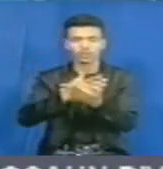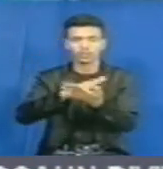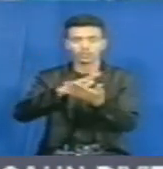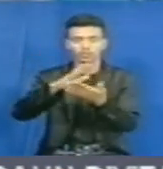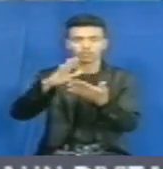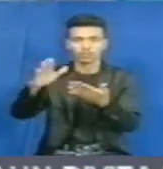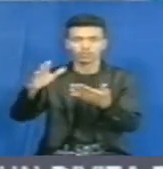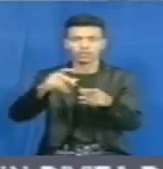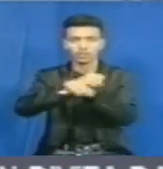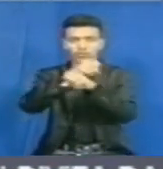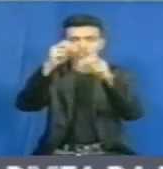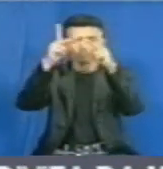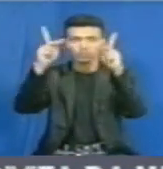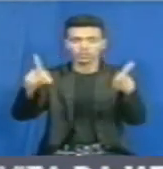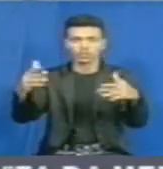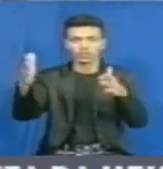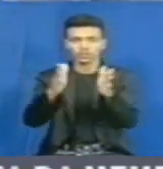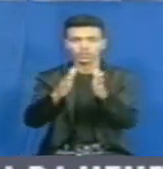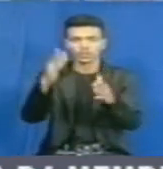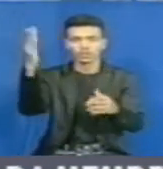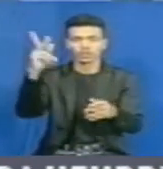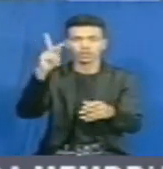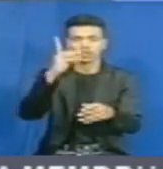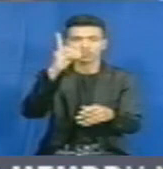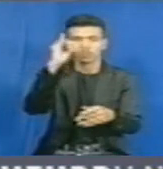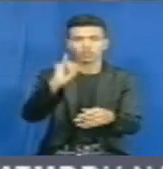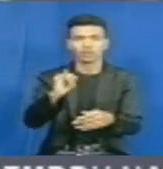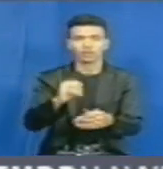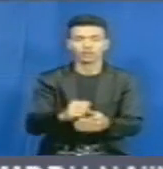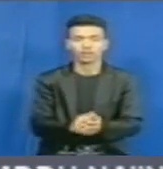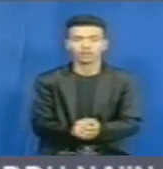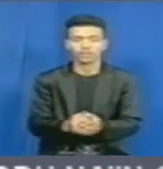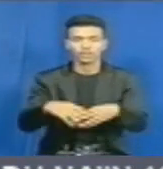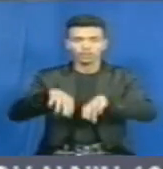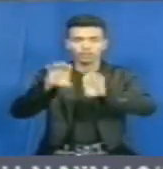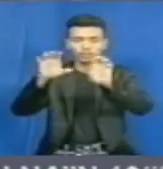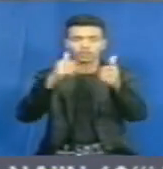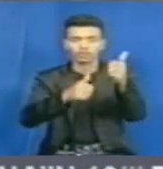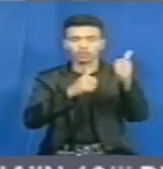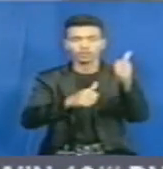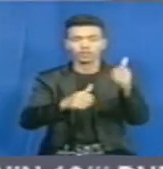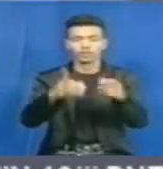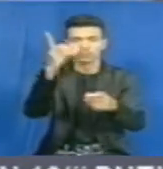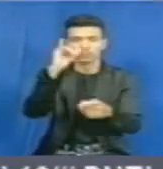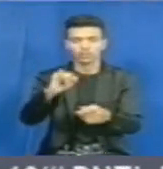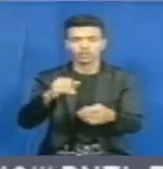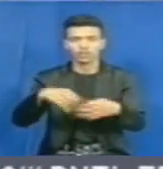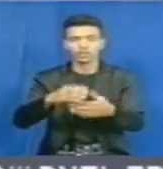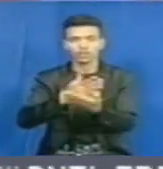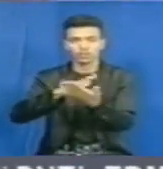balun ia dili. Ami fan sabe tuir folin ia dili ni sai 5% mai am fan